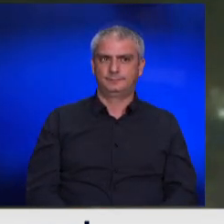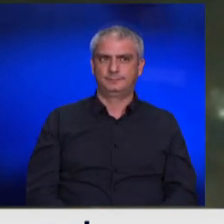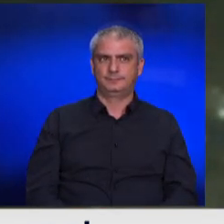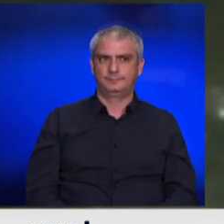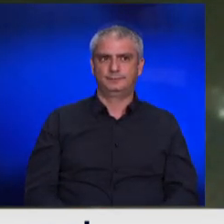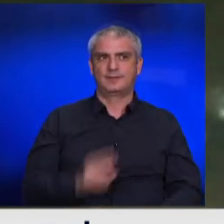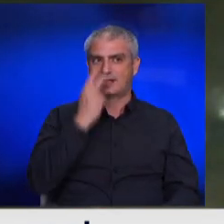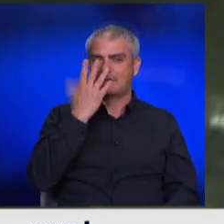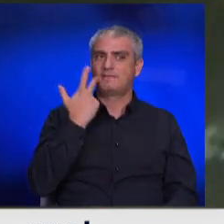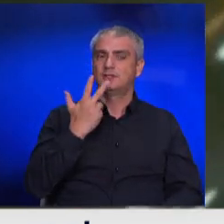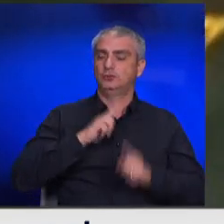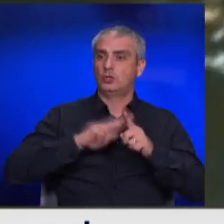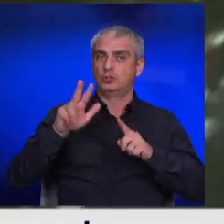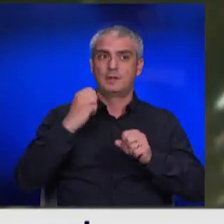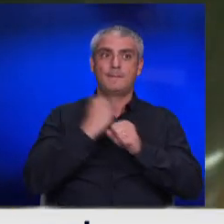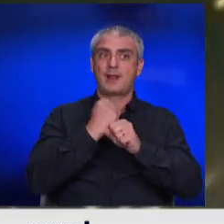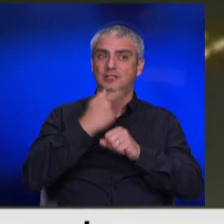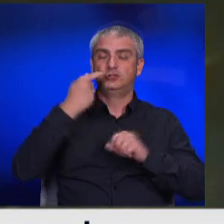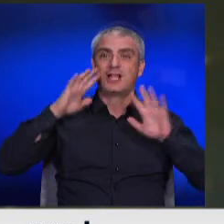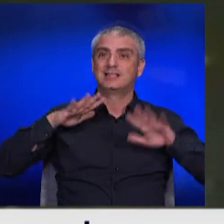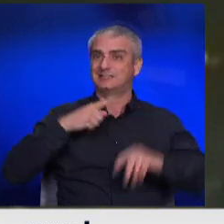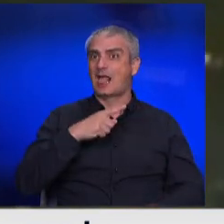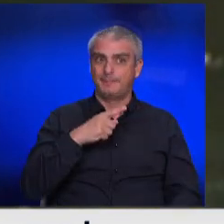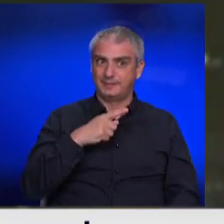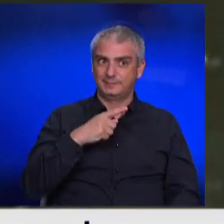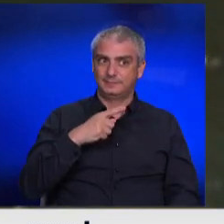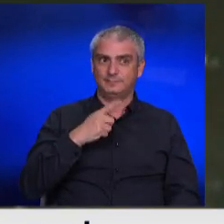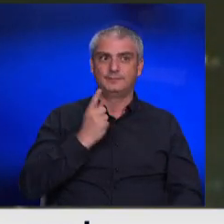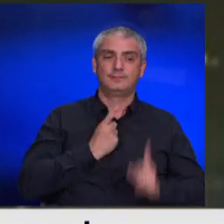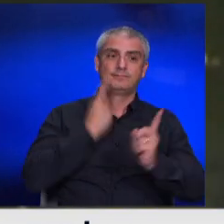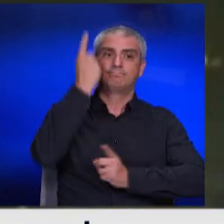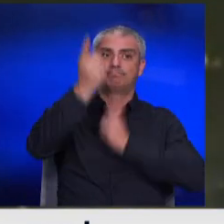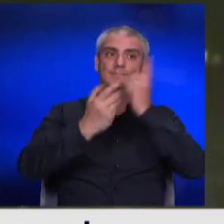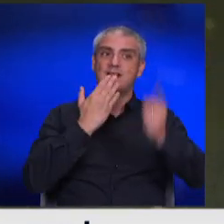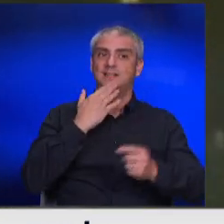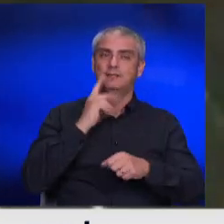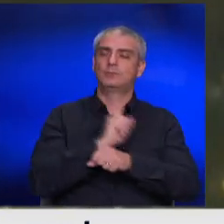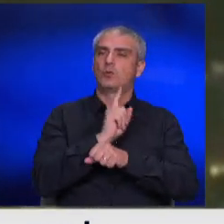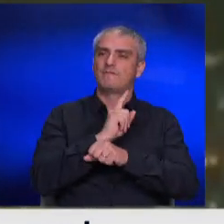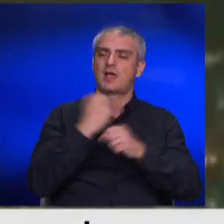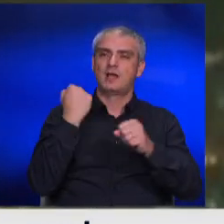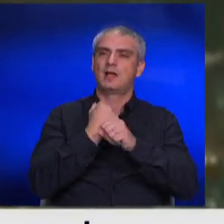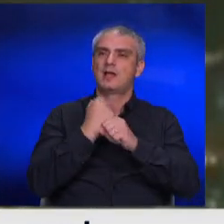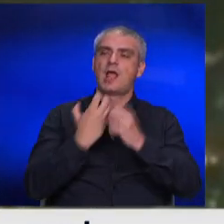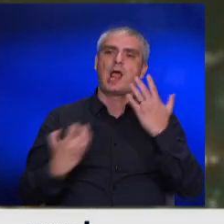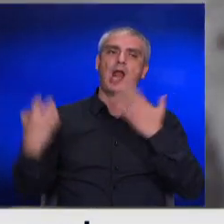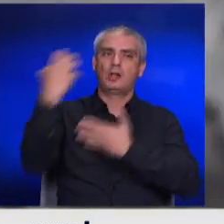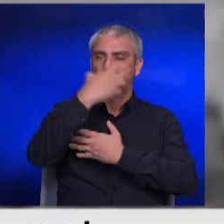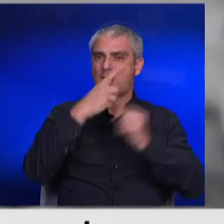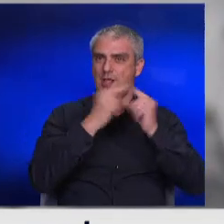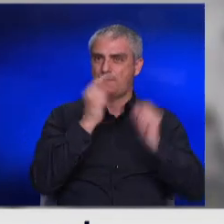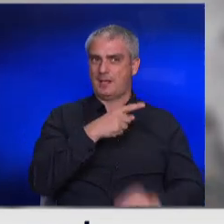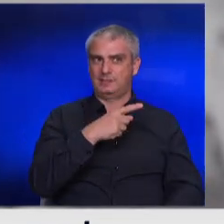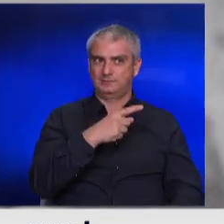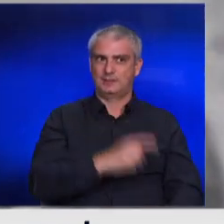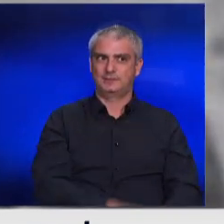כך זה נראה לפני שלושה חודשים כשפעילי הג'יהאד האיסלאמי ירו רקטות לעבר ישראל בימי מבצע עלות השחר ברצועת עזה.